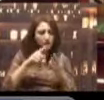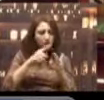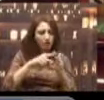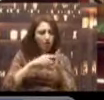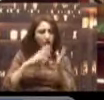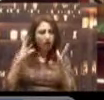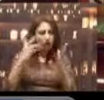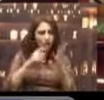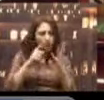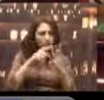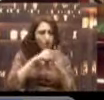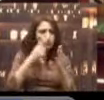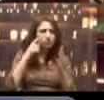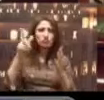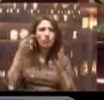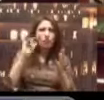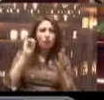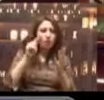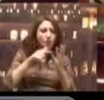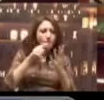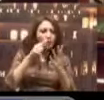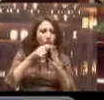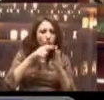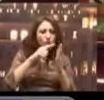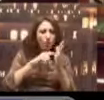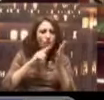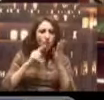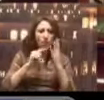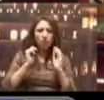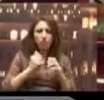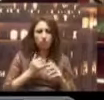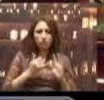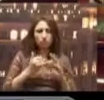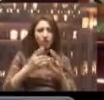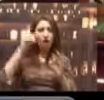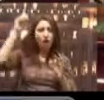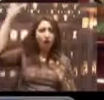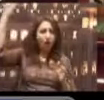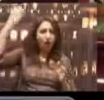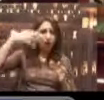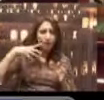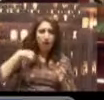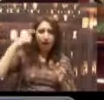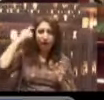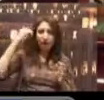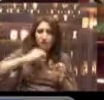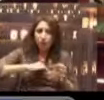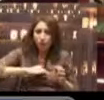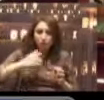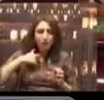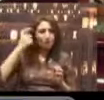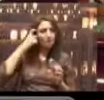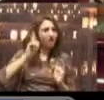1 2 3 4 5 6 7 بتوسمهم فيه، لأن ربنا سبحانه وتعالى ما ادانيش الملكة إن أنا أعرف ما بداخل